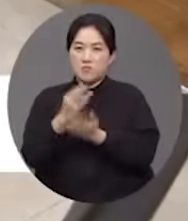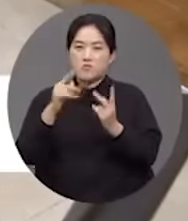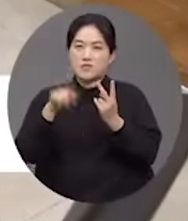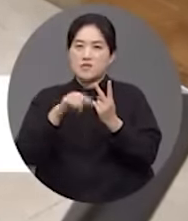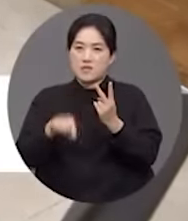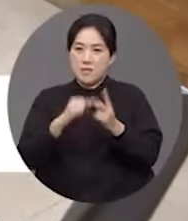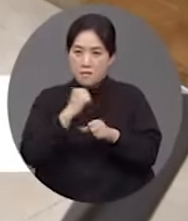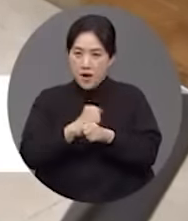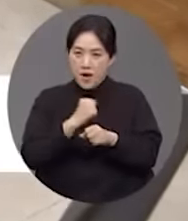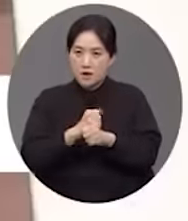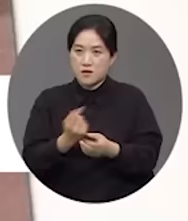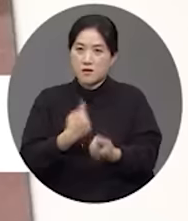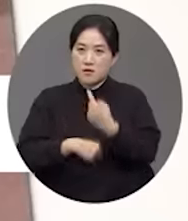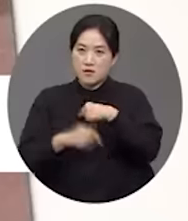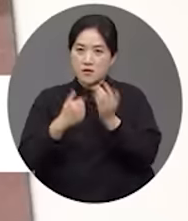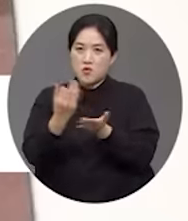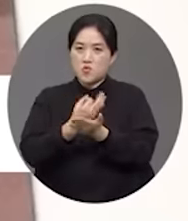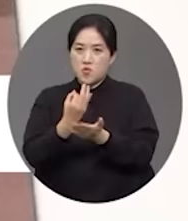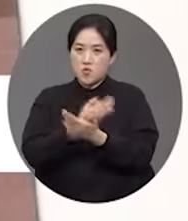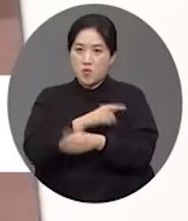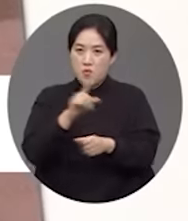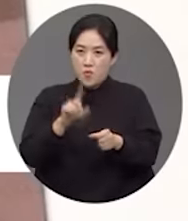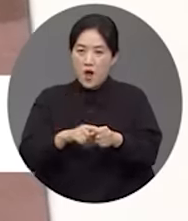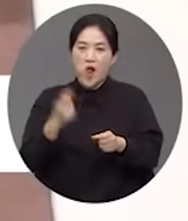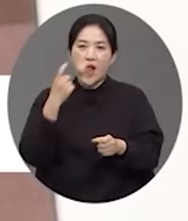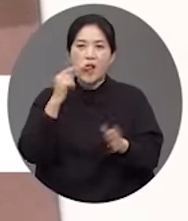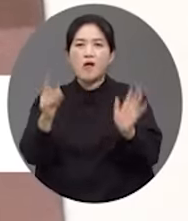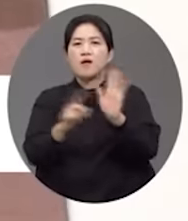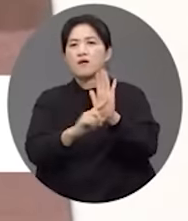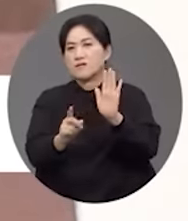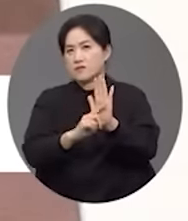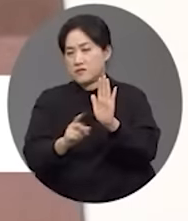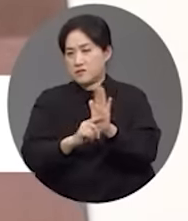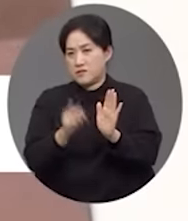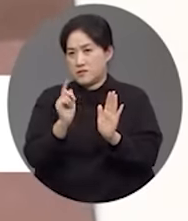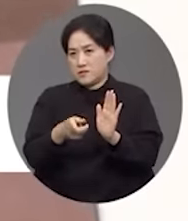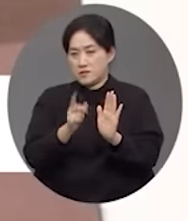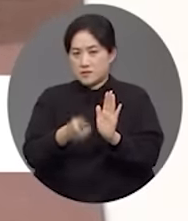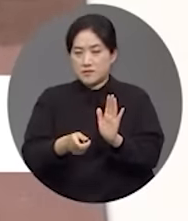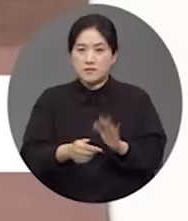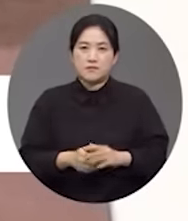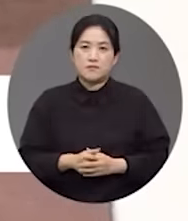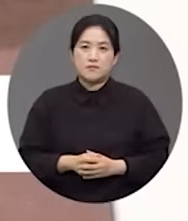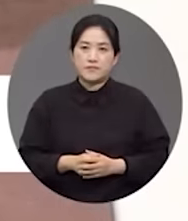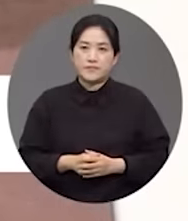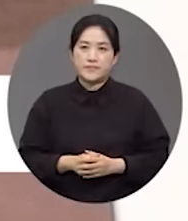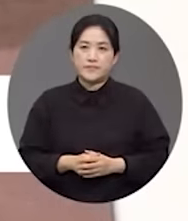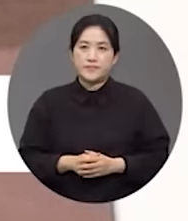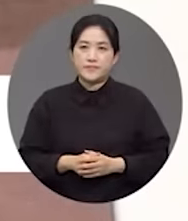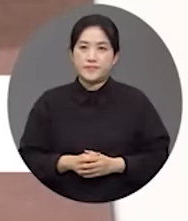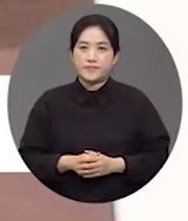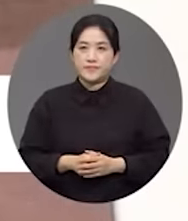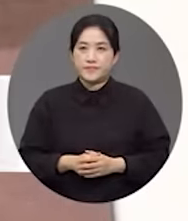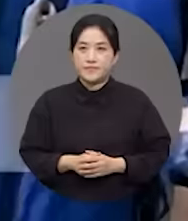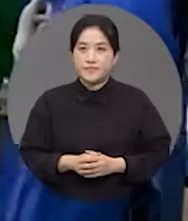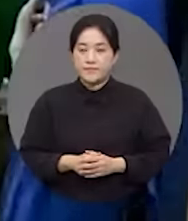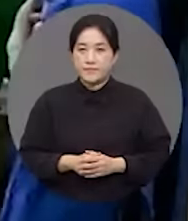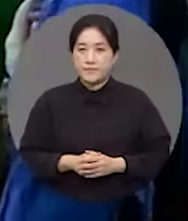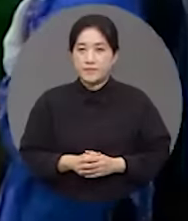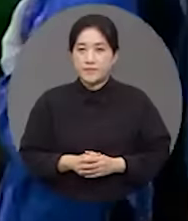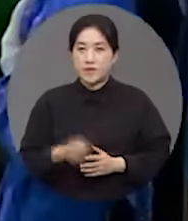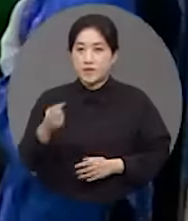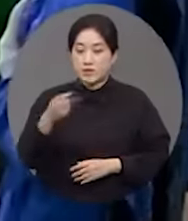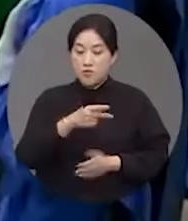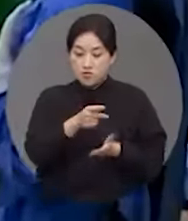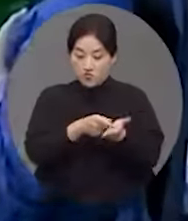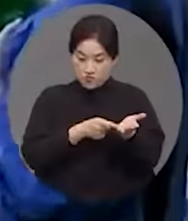해서 돈을 벌기 위한 목적으로 이렇게 거의 관계를 많이 한다는 얘기죠.